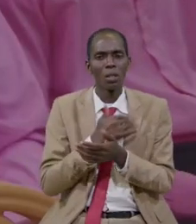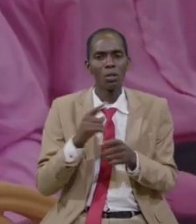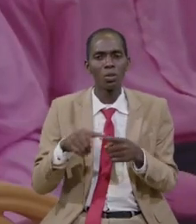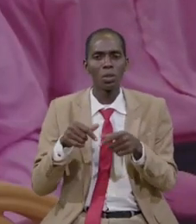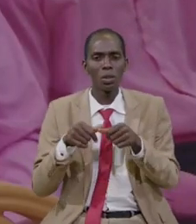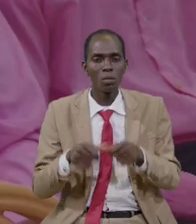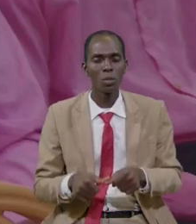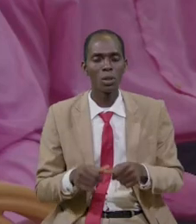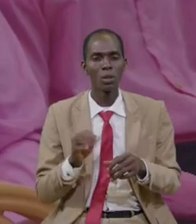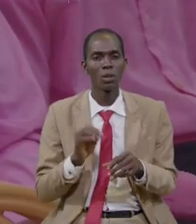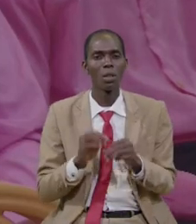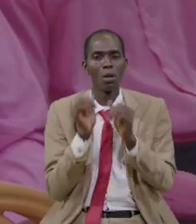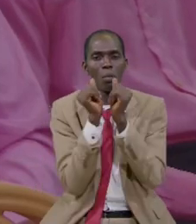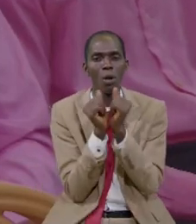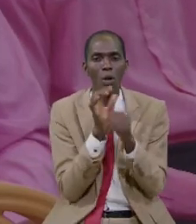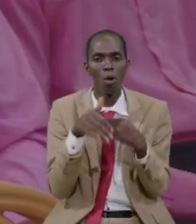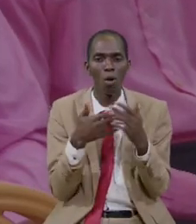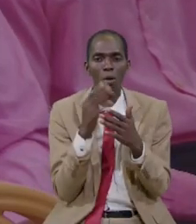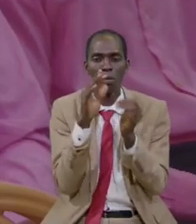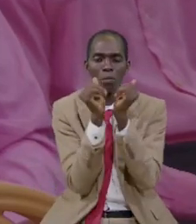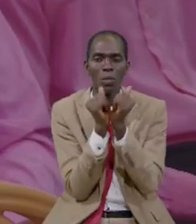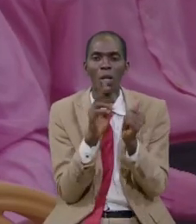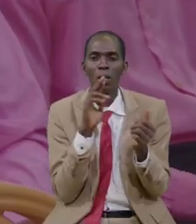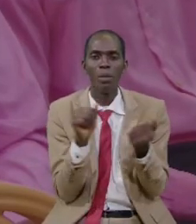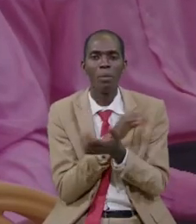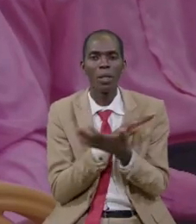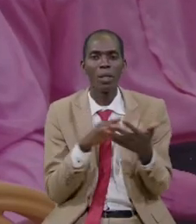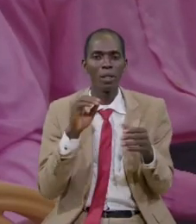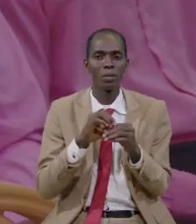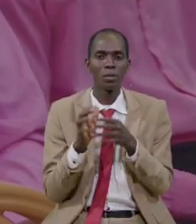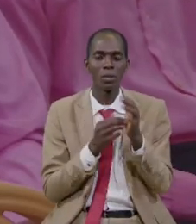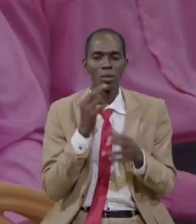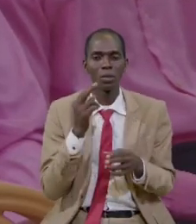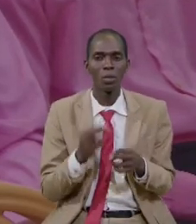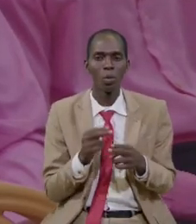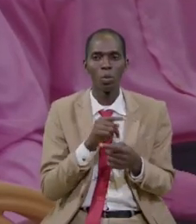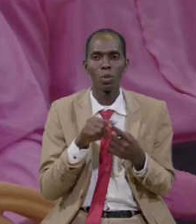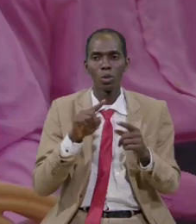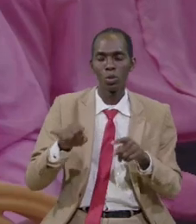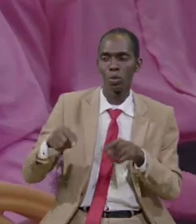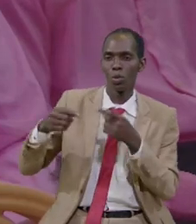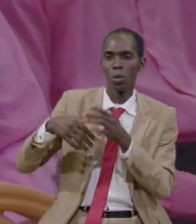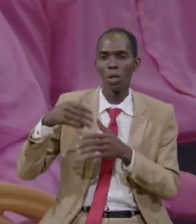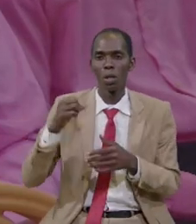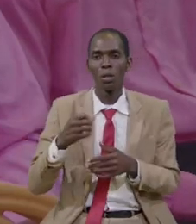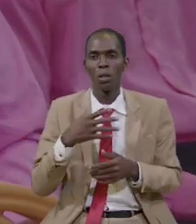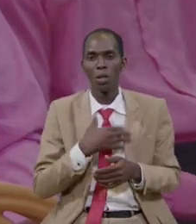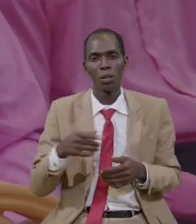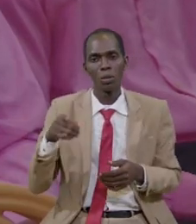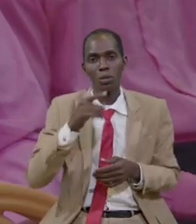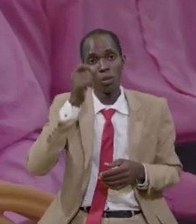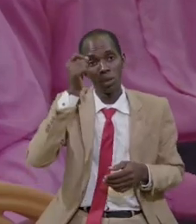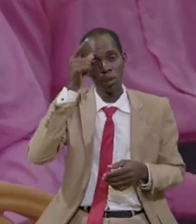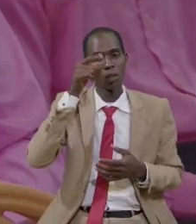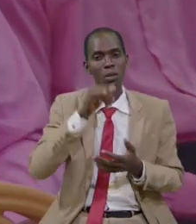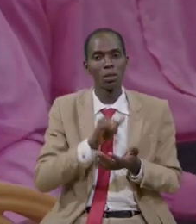le lien. Tous vos liens sont dispersés au nom de Jésus. Quand vous sortez et vous comprenez que Christ, le Fils